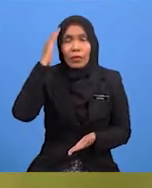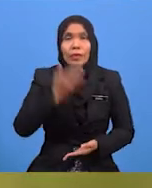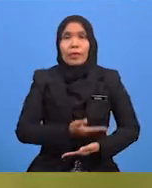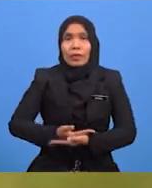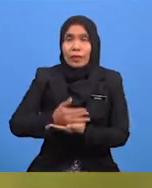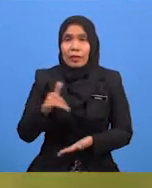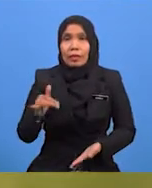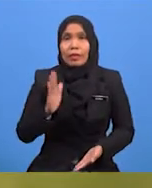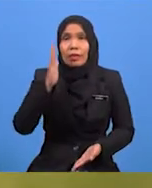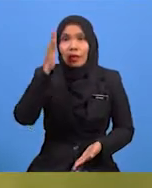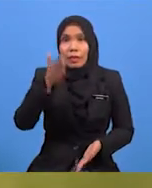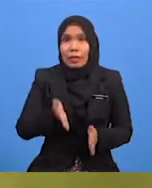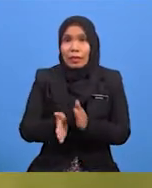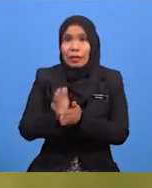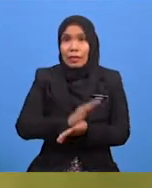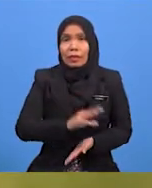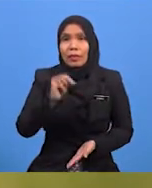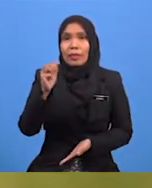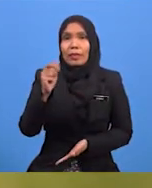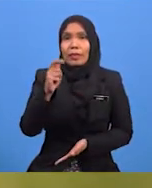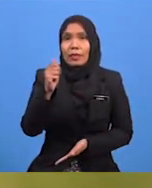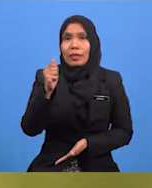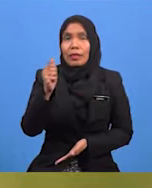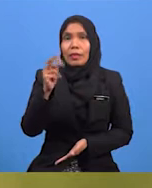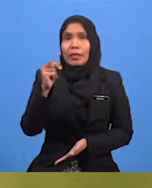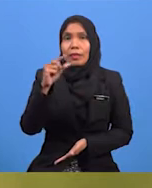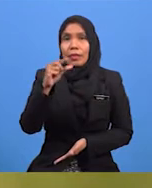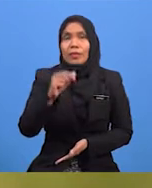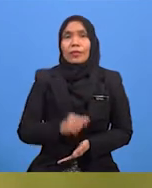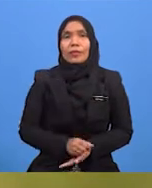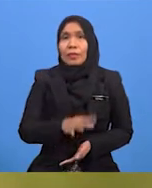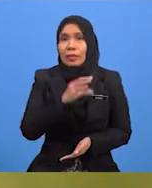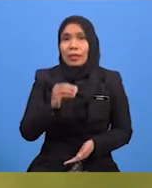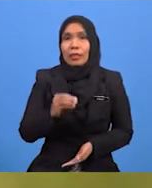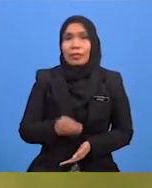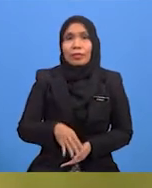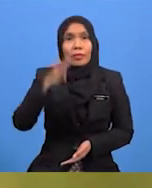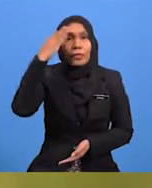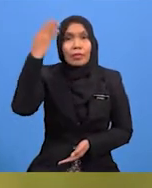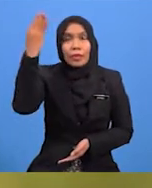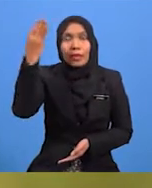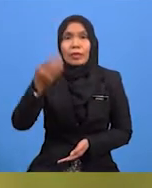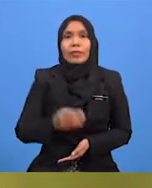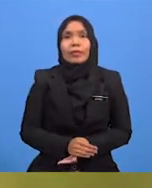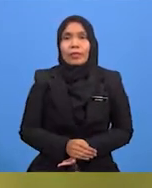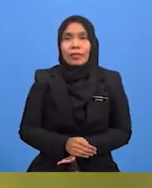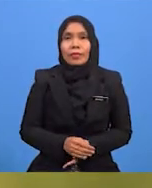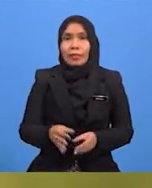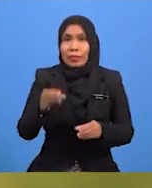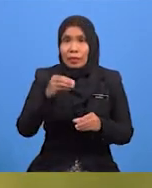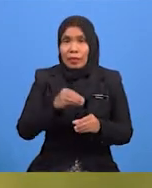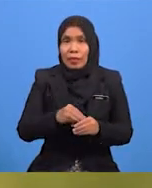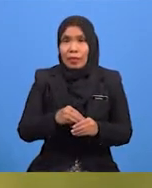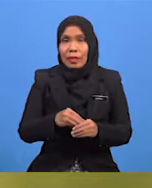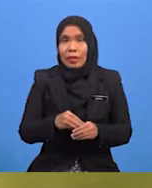menjadi lebih matang dan anaknya juga akan lebih bijak dalam mengharungi